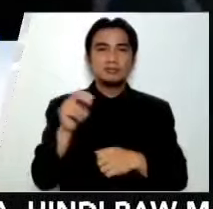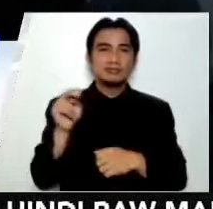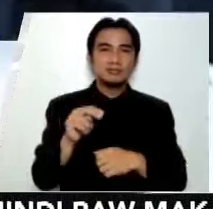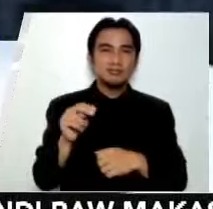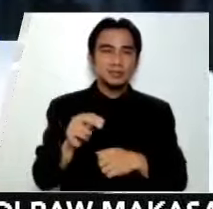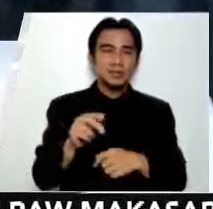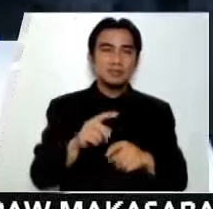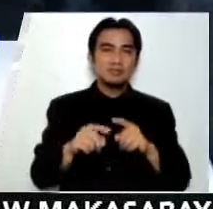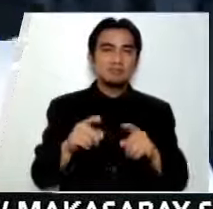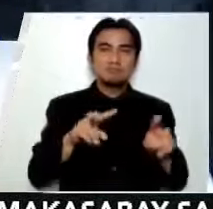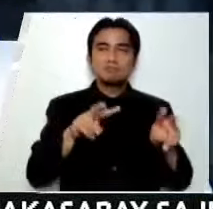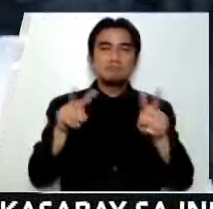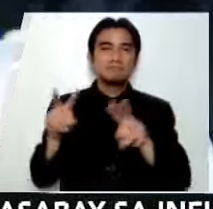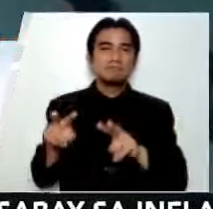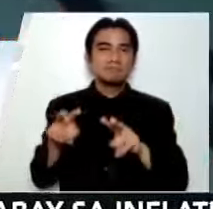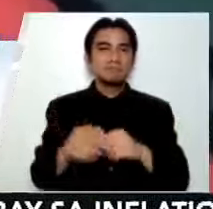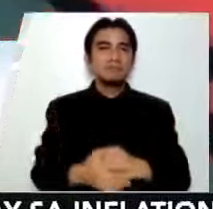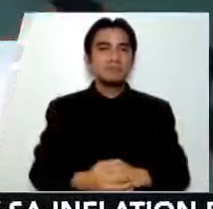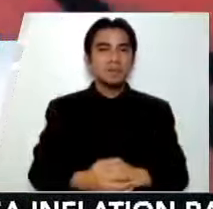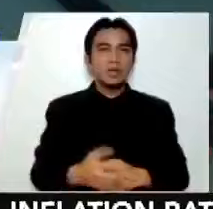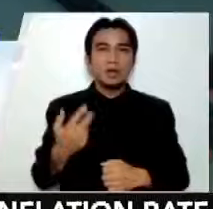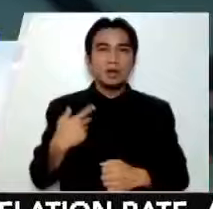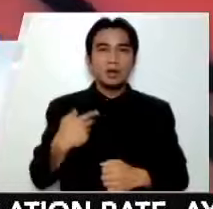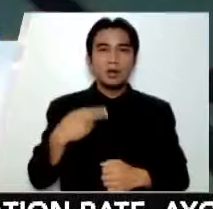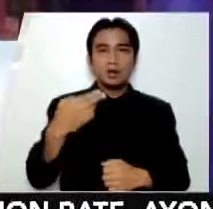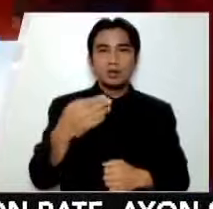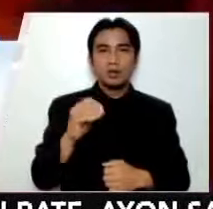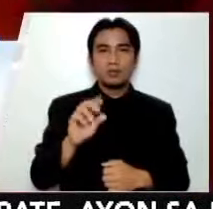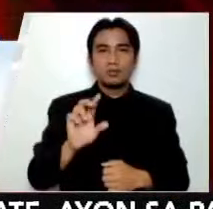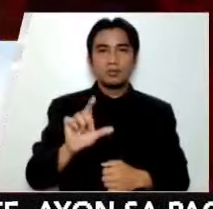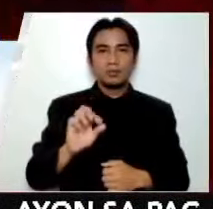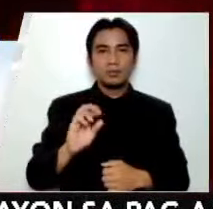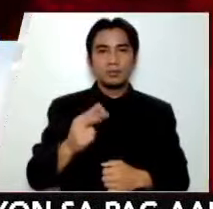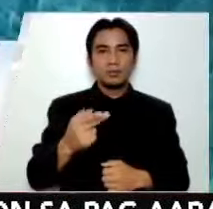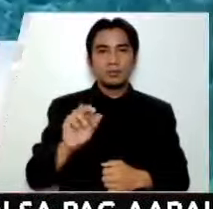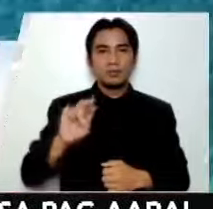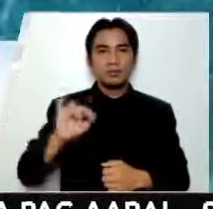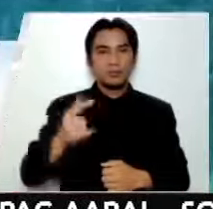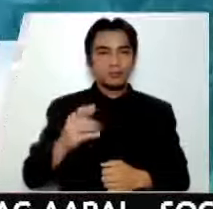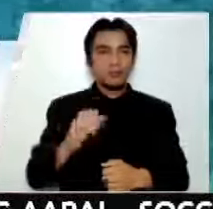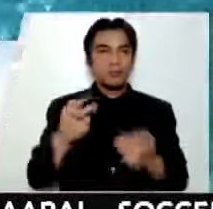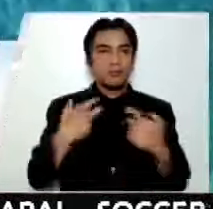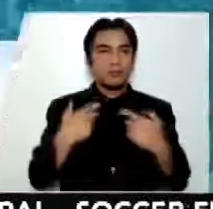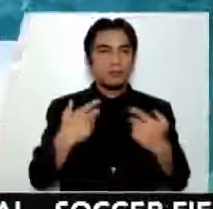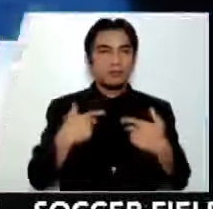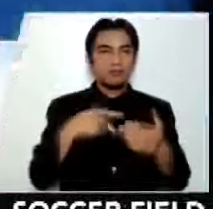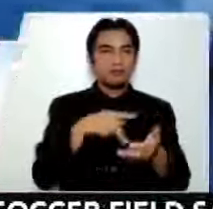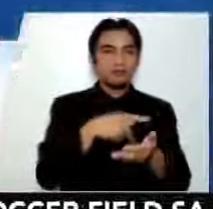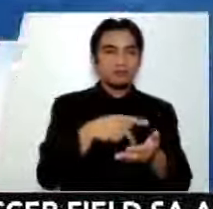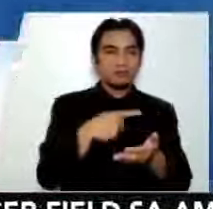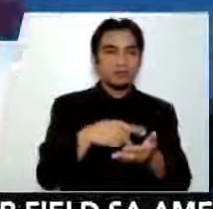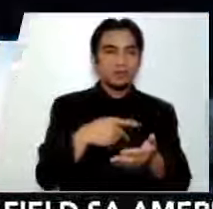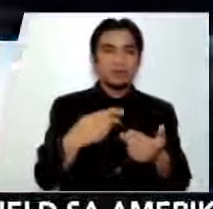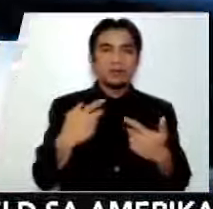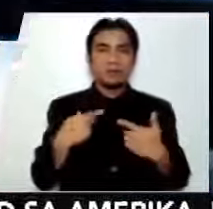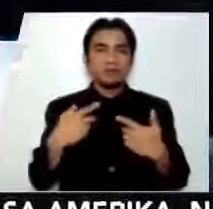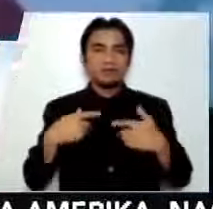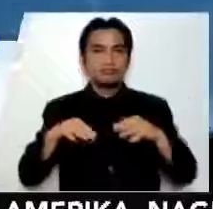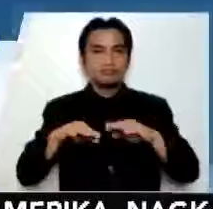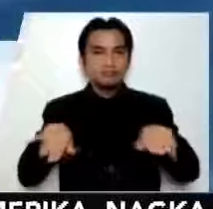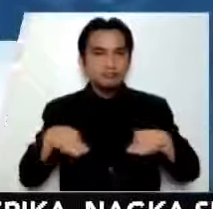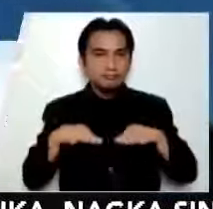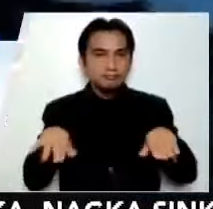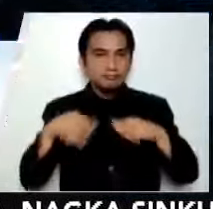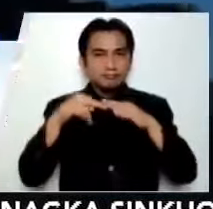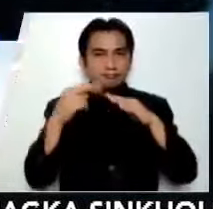ang holographic glass house, dance cube, mirror maze, underwater pool, rail cinema na